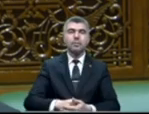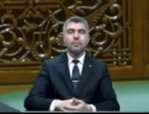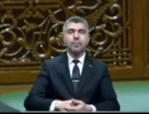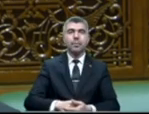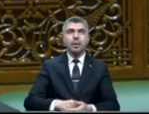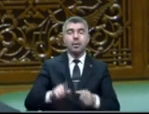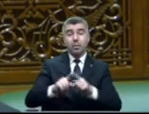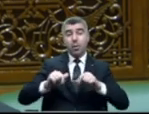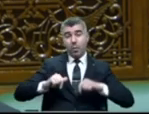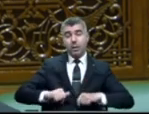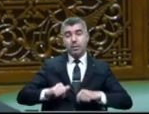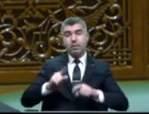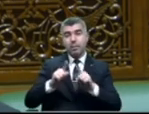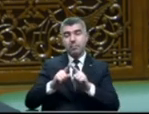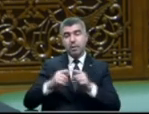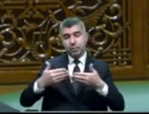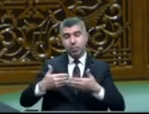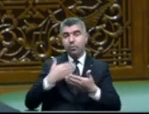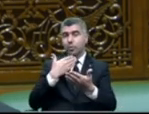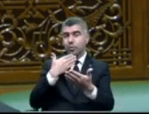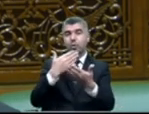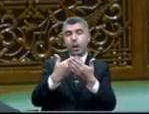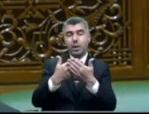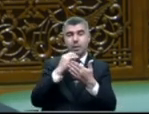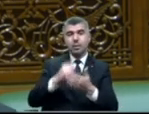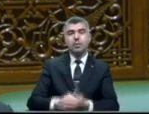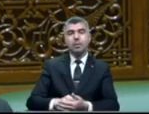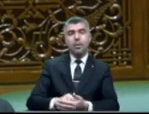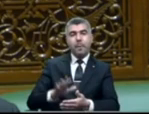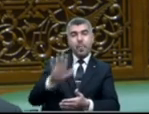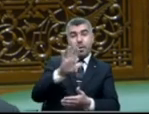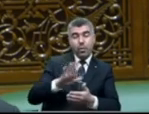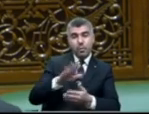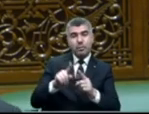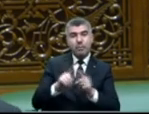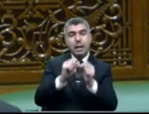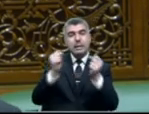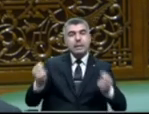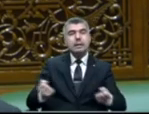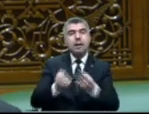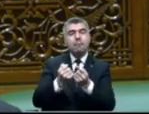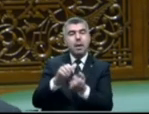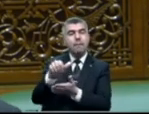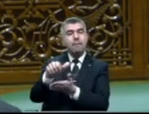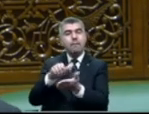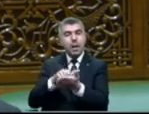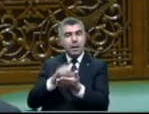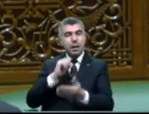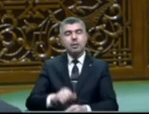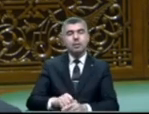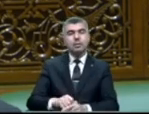هنا السي الوزير باش نشكروا فعلا المجهودات الكبيرة التي تقوم بها وكالة التنمية الفلاحية فيما